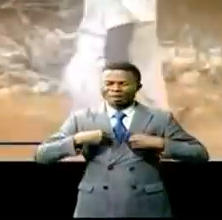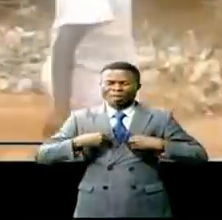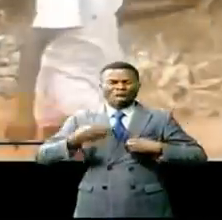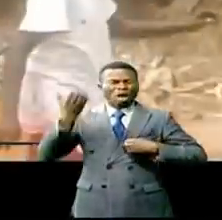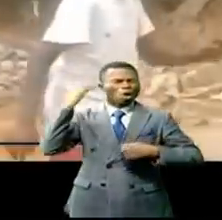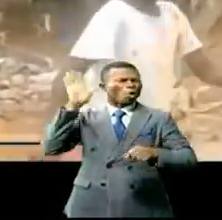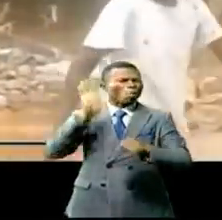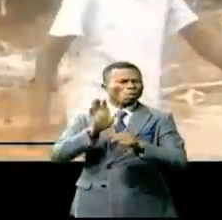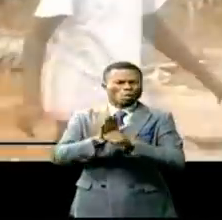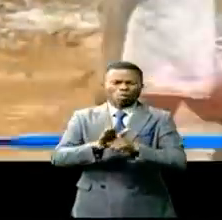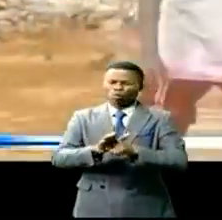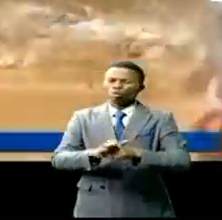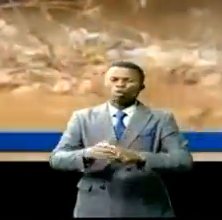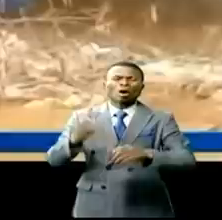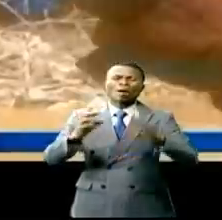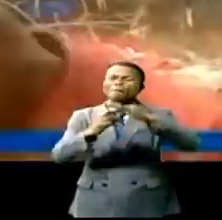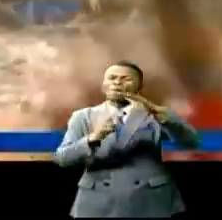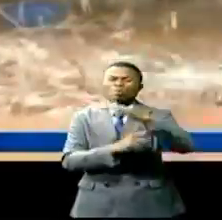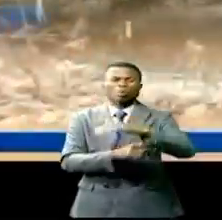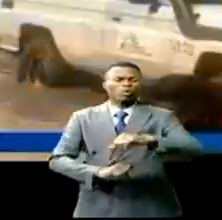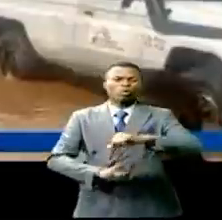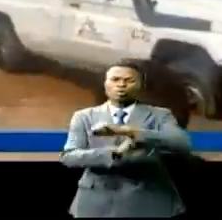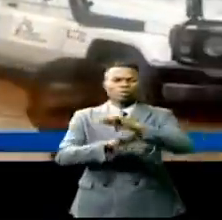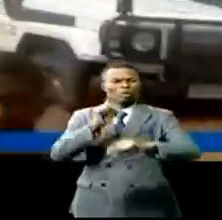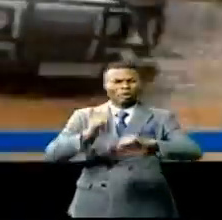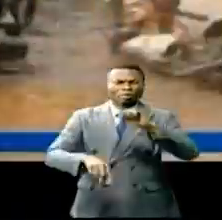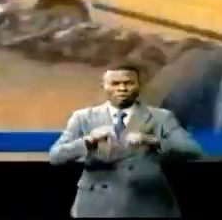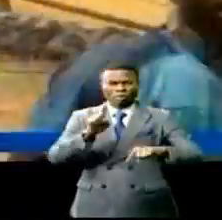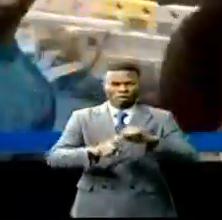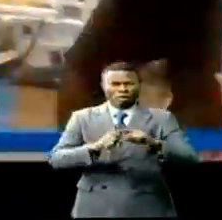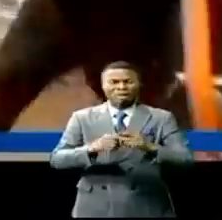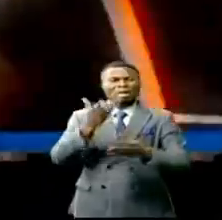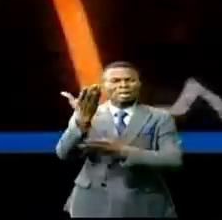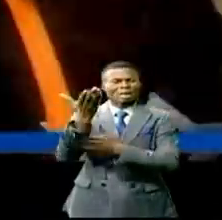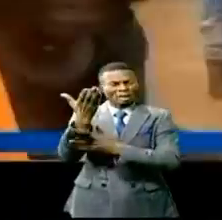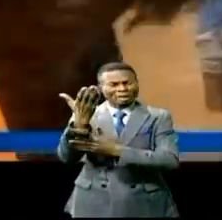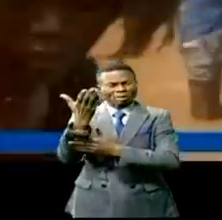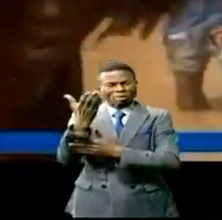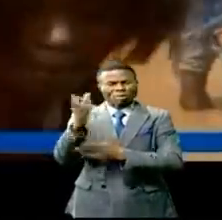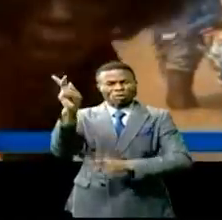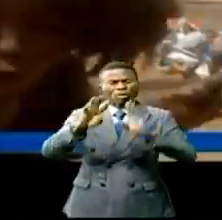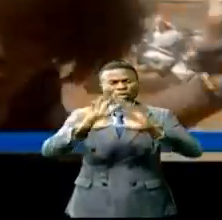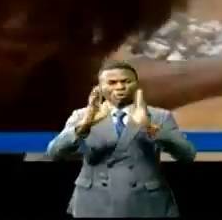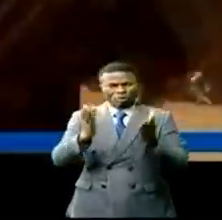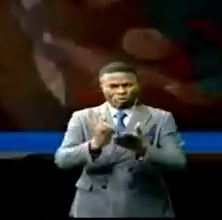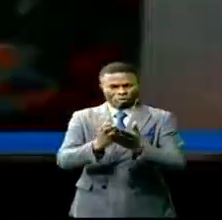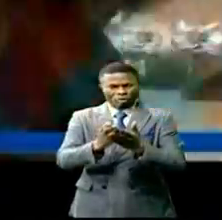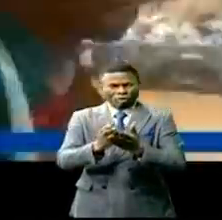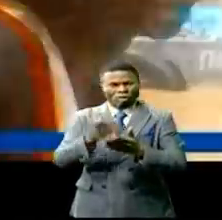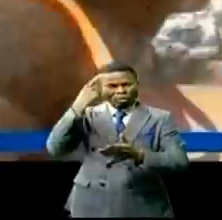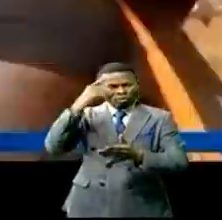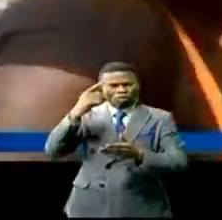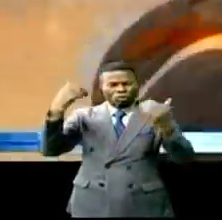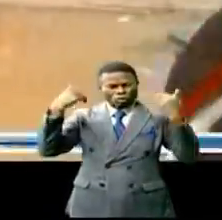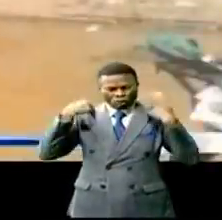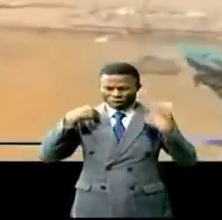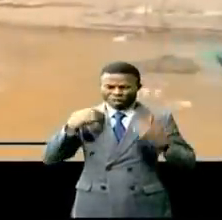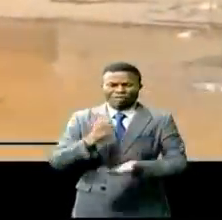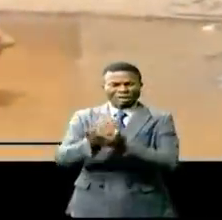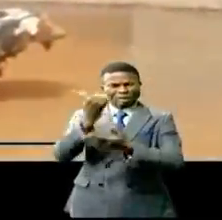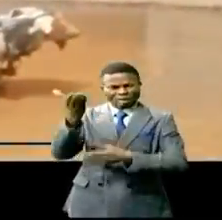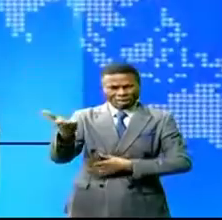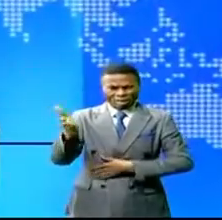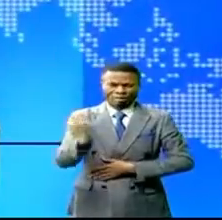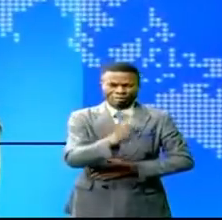dans ces coins en cette période de pluie douillet cri du coeur de la population à l'endroit des autorités concernées